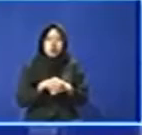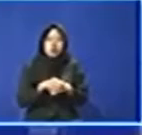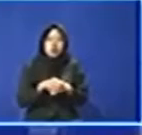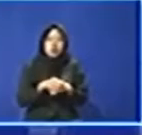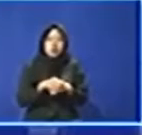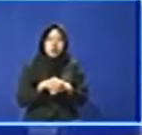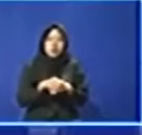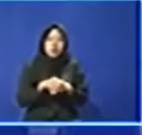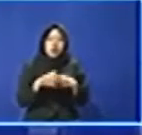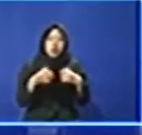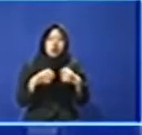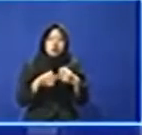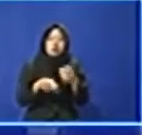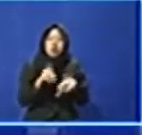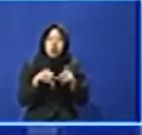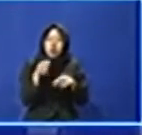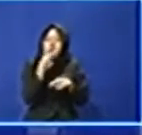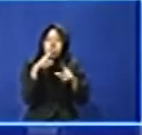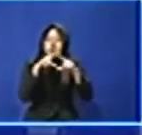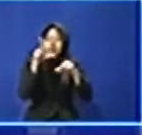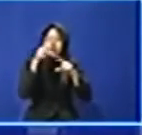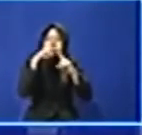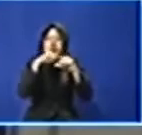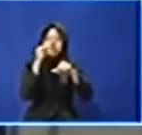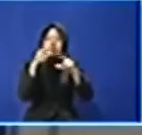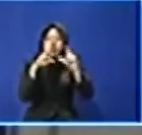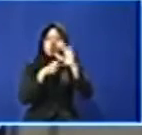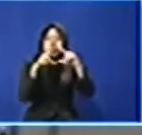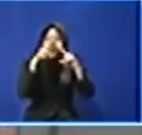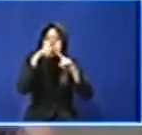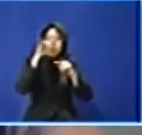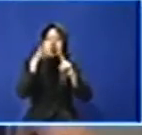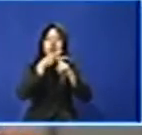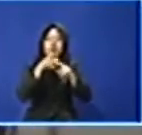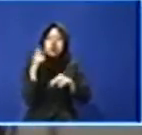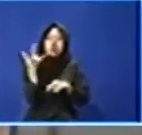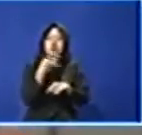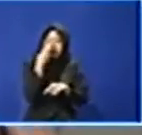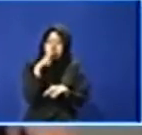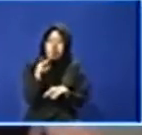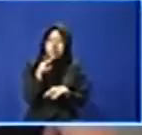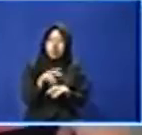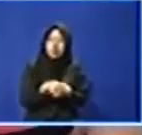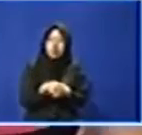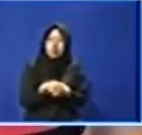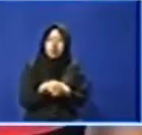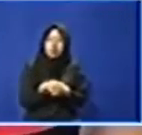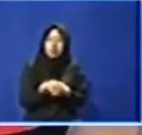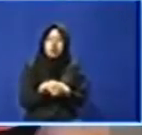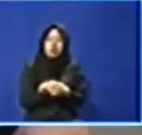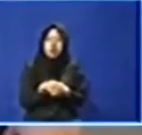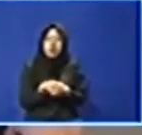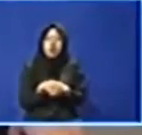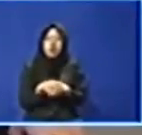walaupun atau native tapi terkontrol dan bisa tidak merugikan masyarakat baik-baik ada waktu mau